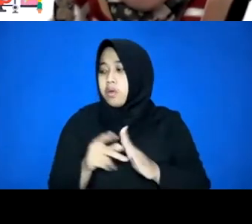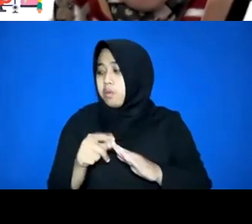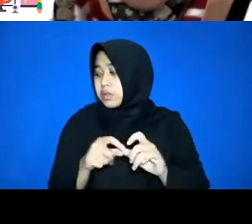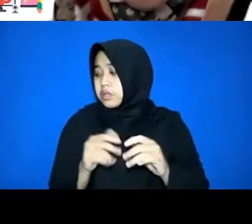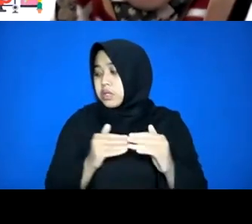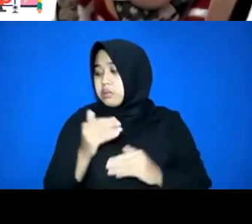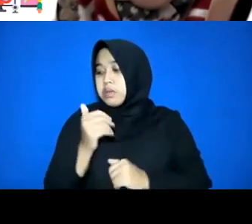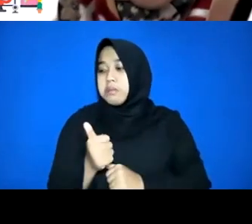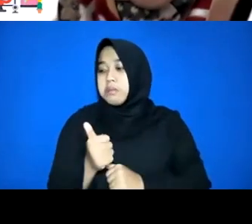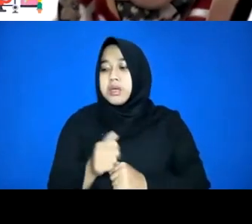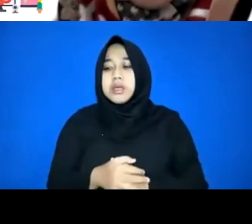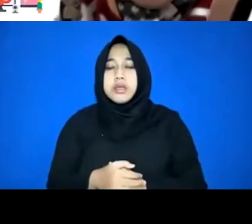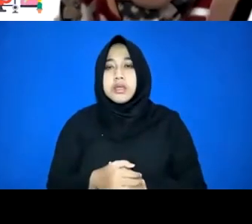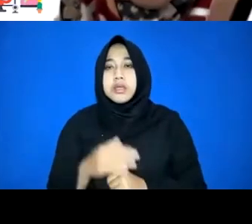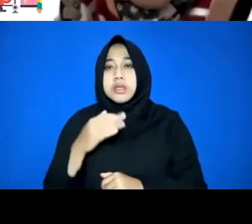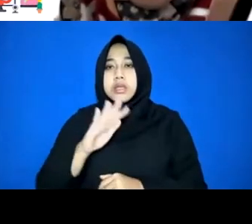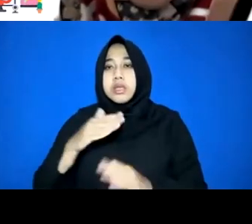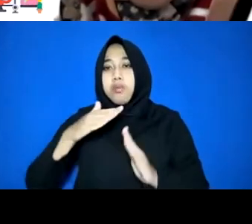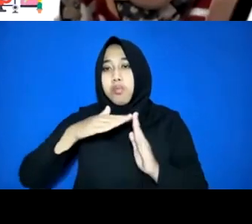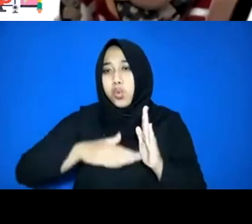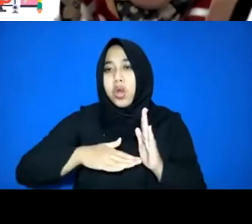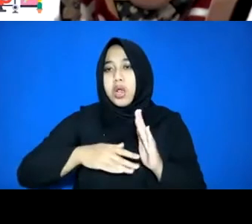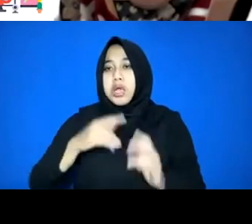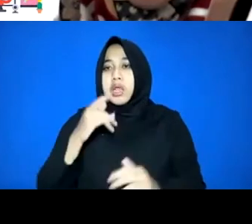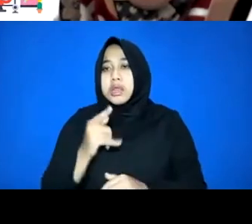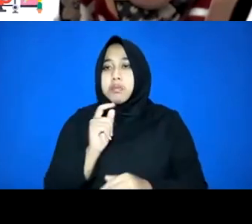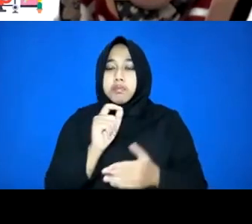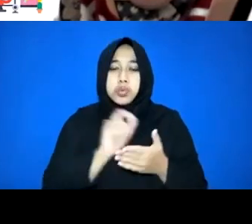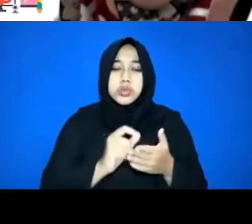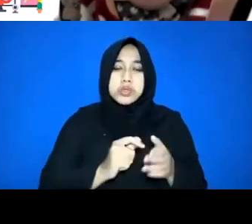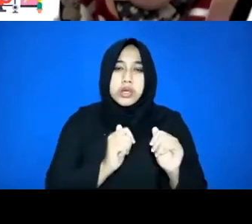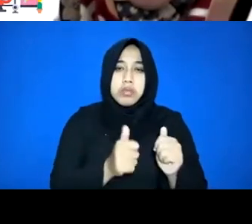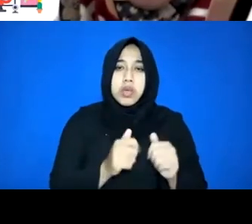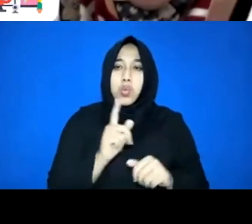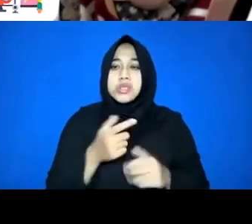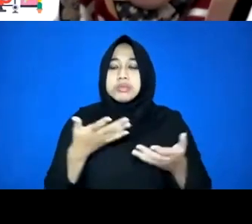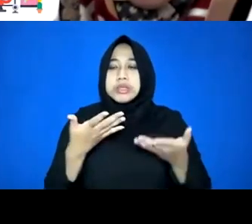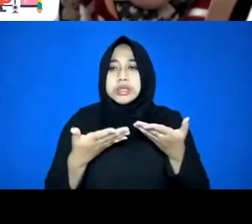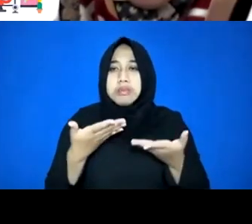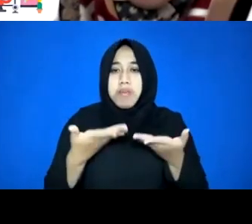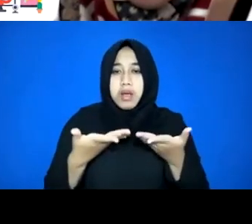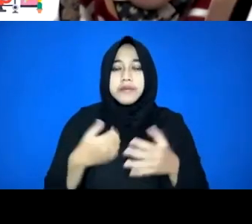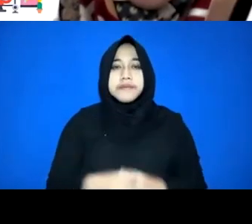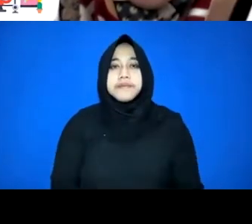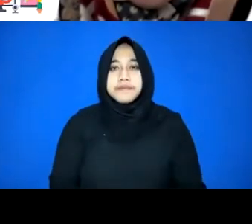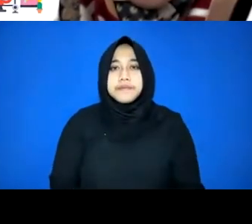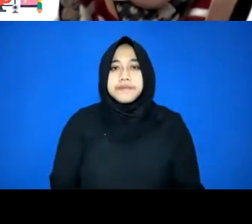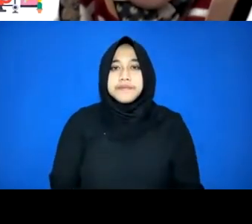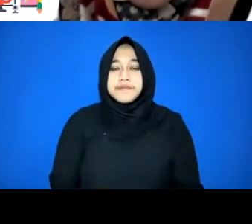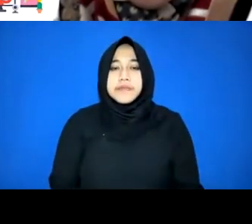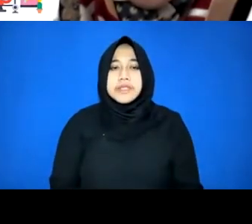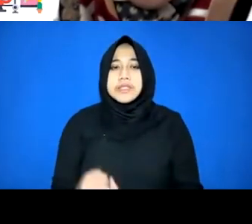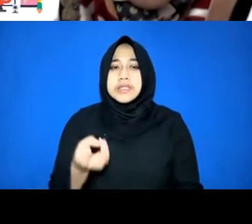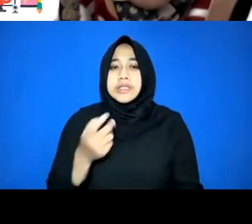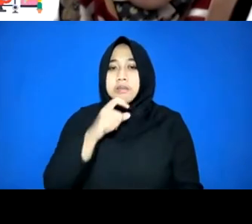itu nggak mengurangi gitu ya. Kita juga tetap harus menulis dengan baik, jadi harus seimbang gitu. Sedikit mungkin dari Pak